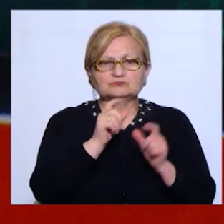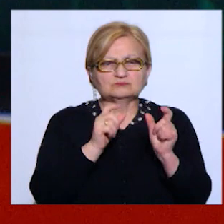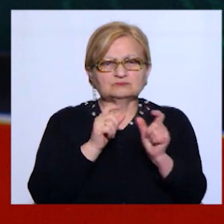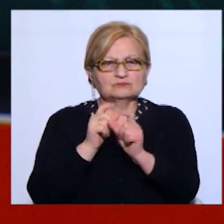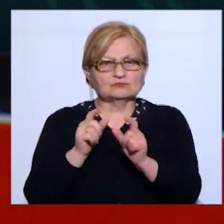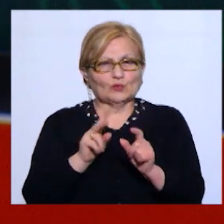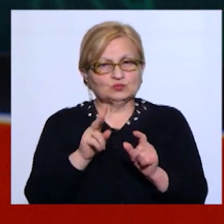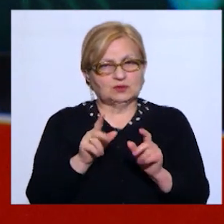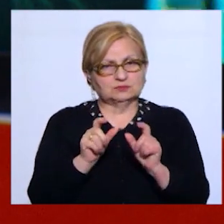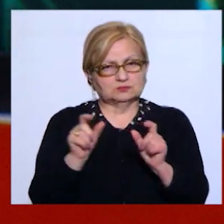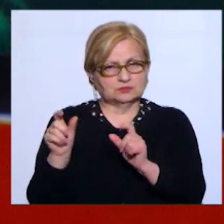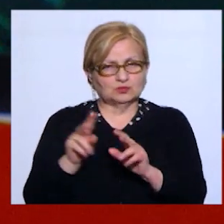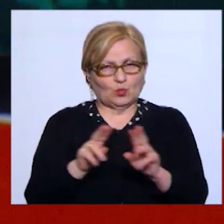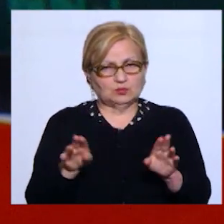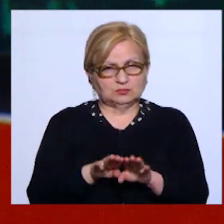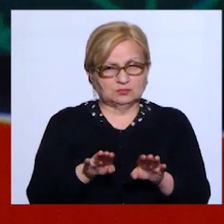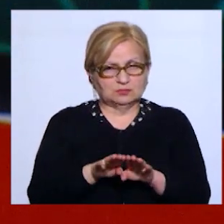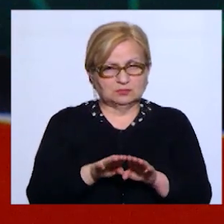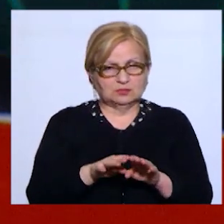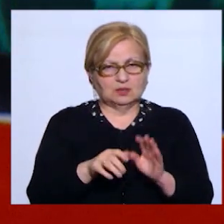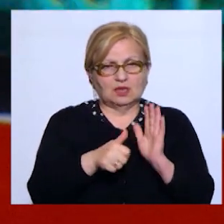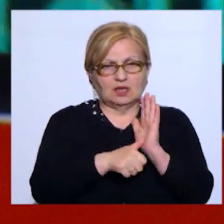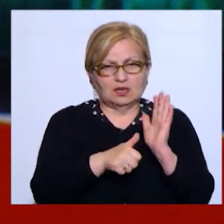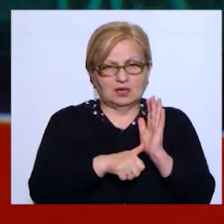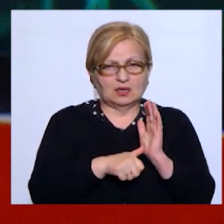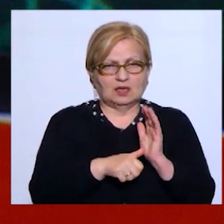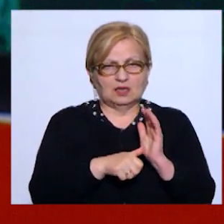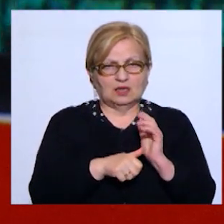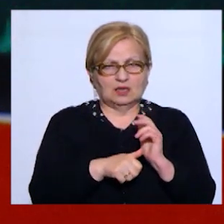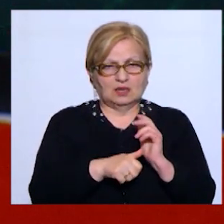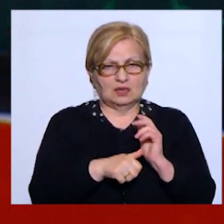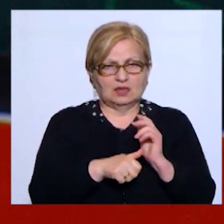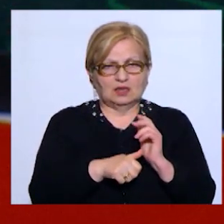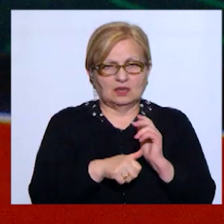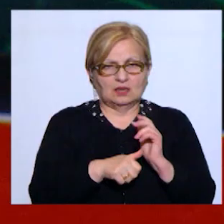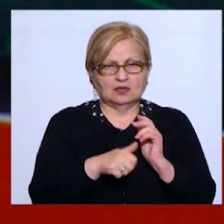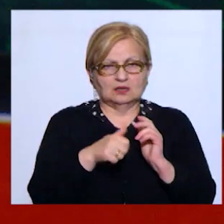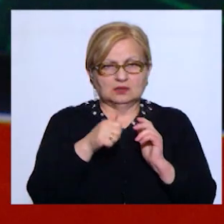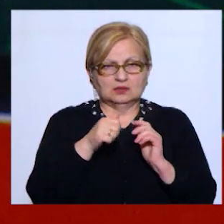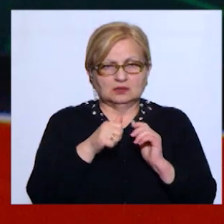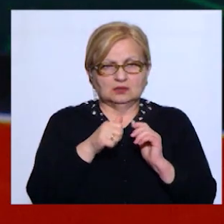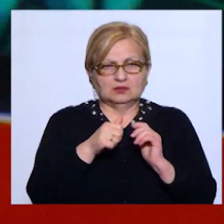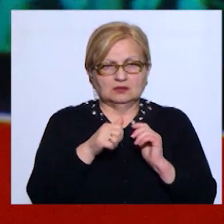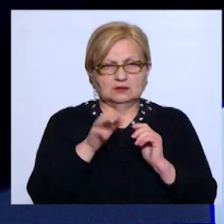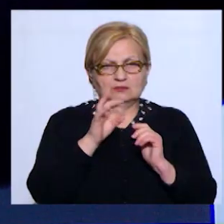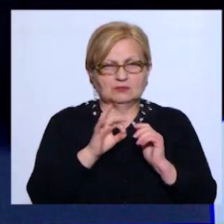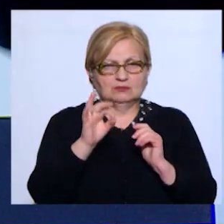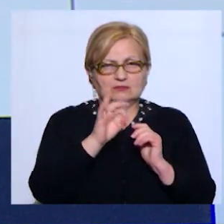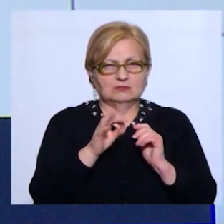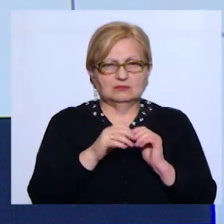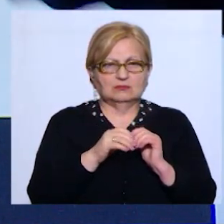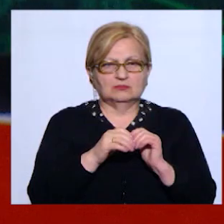ხო, მაგალითად 6 განმეორდა 1 პირველ ჯერზე. ცოტა 1 x. ან თუ კიდე შეგიძლიათ გვალი დასვათ, ეს